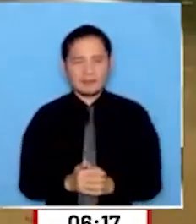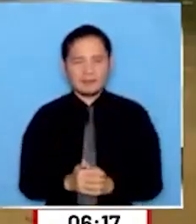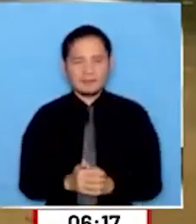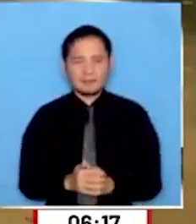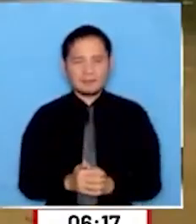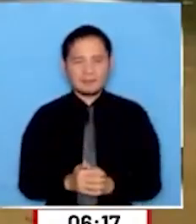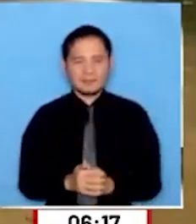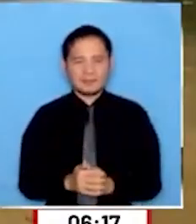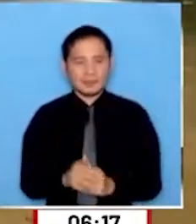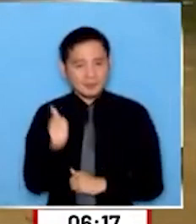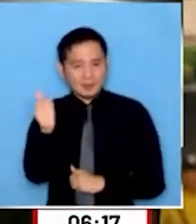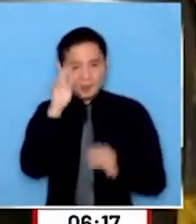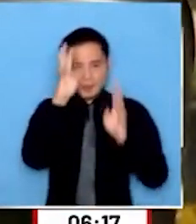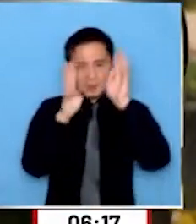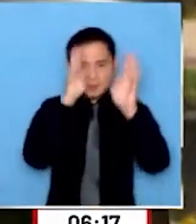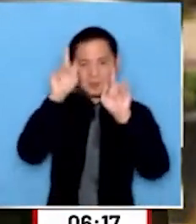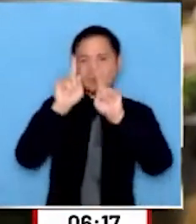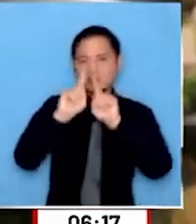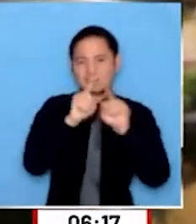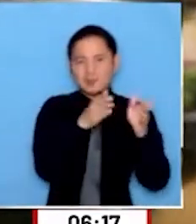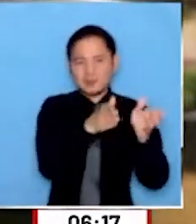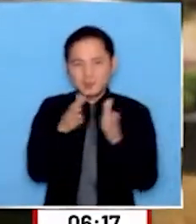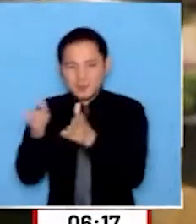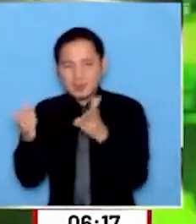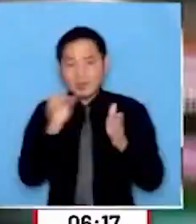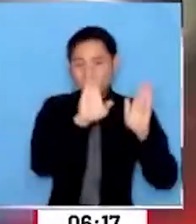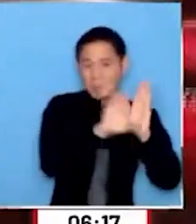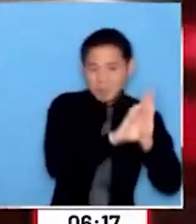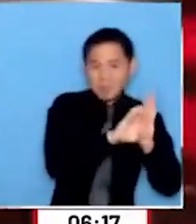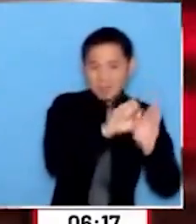At hindi lang daw ito limitado sa larawan, pati videos, pwedeng i-AI.